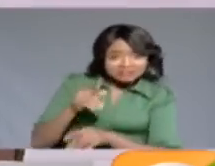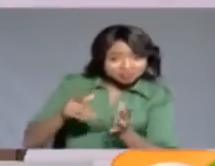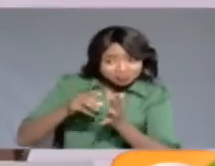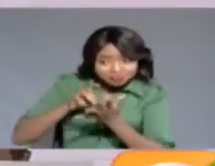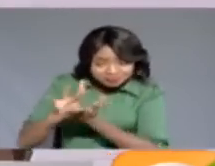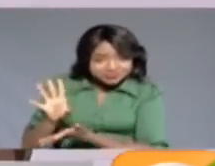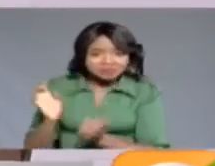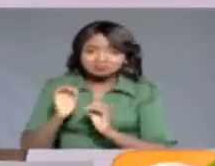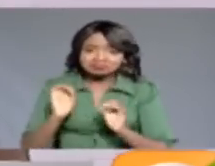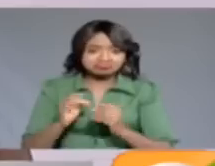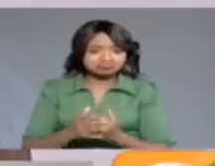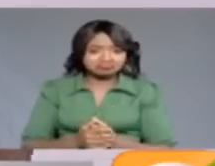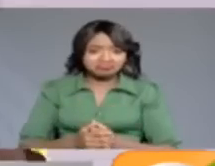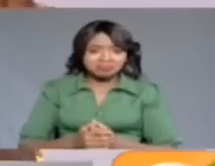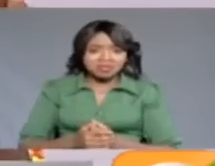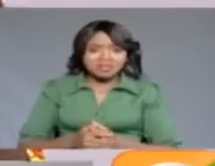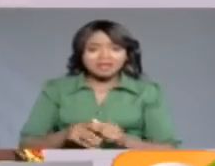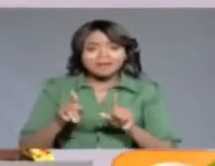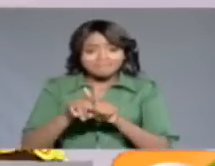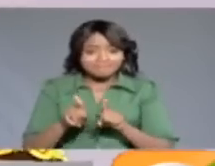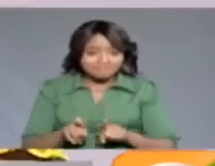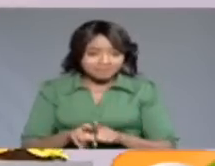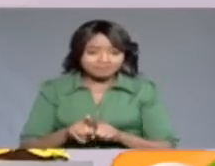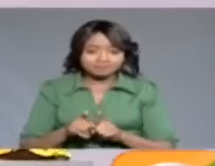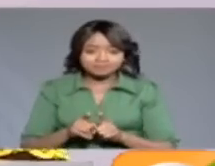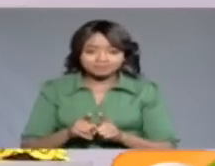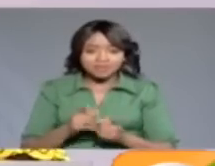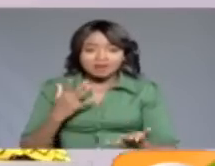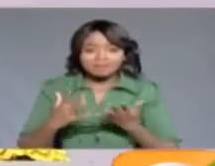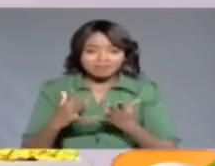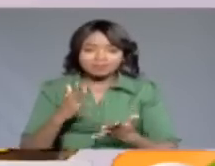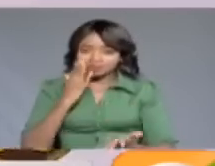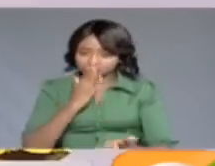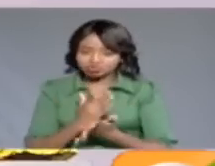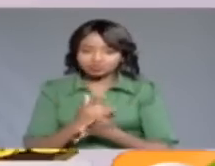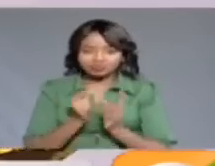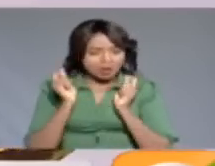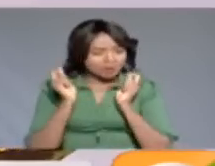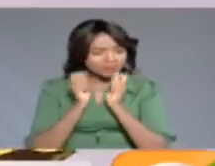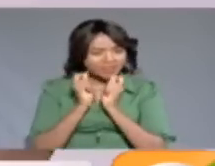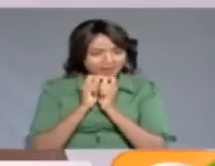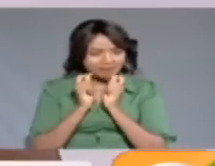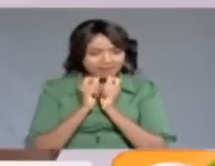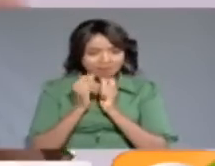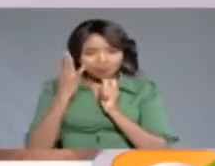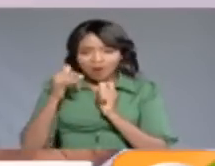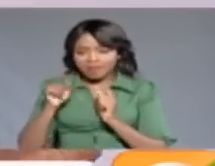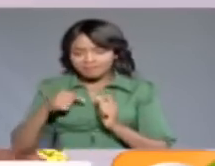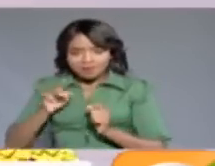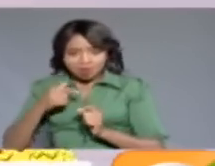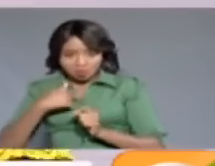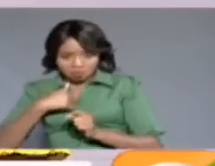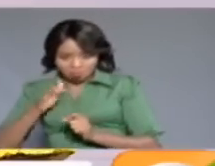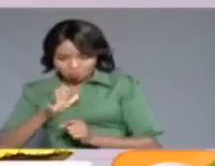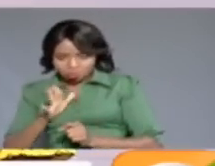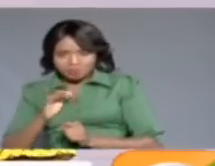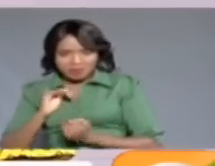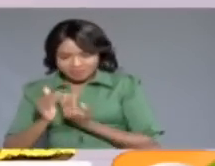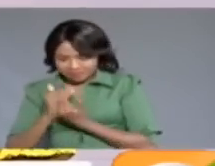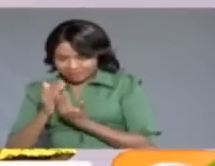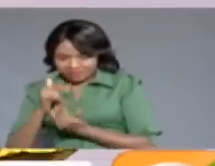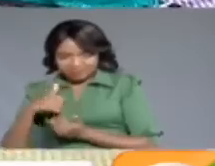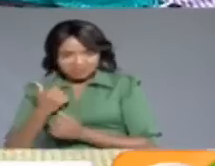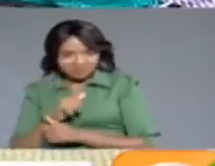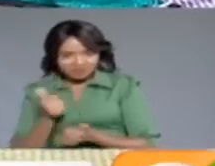na labda umejitunza na wewe uja kwenda nje. Alafu uanze kusikia story hata alizaa. Kwa mwanadamu yoyote ule lazima itamuuma